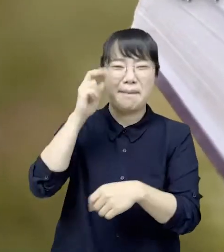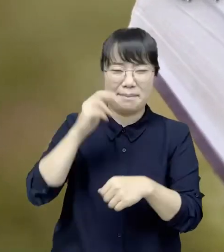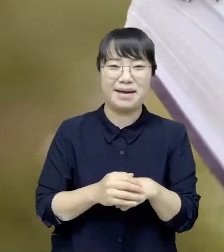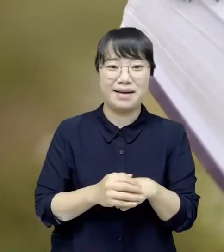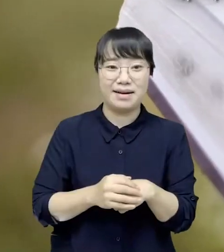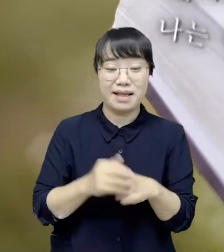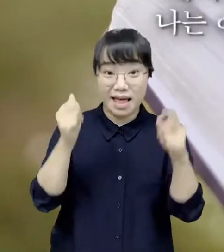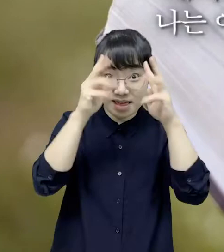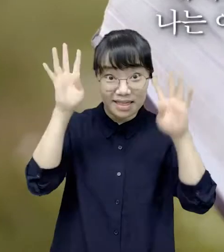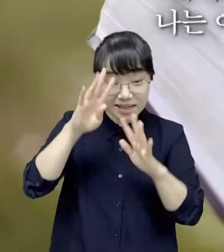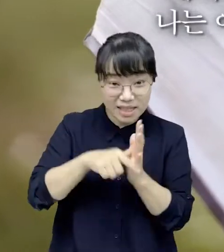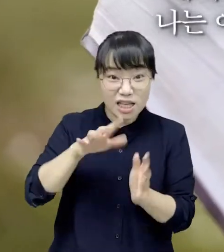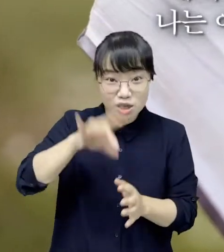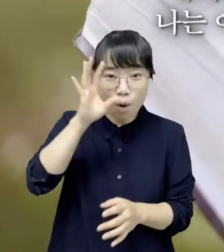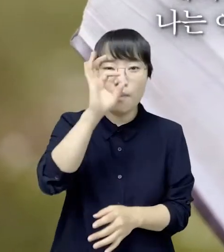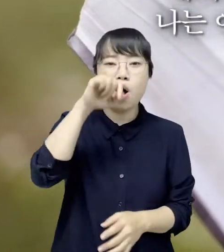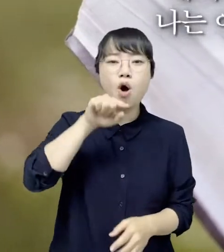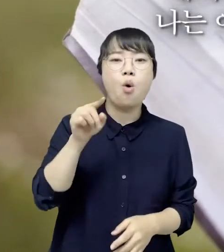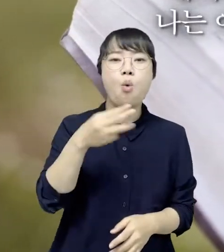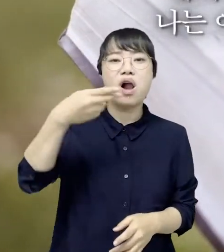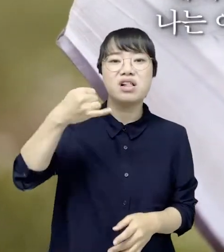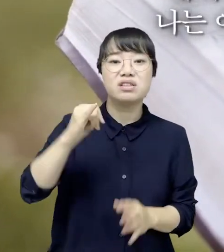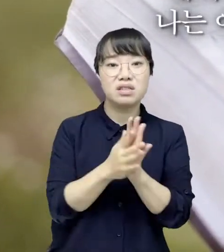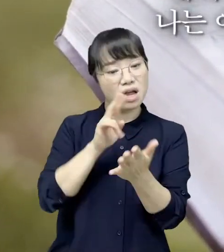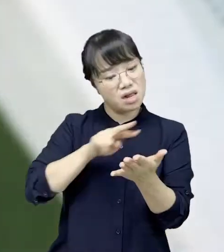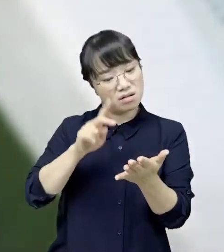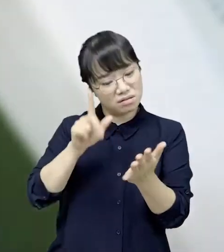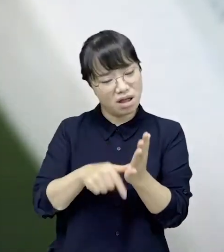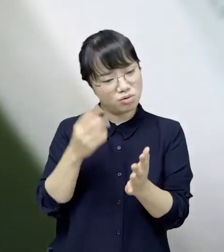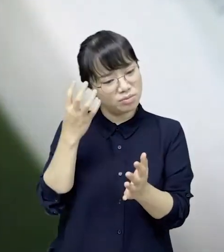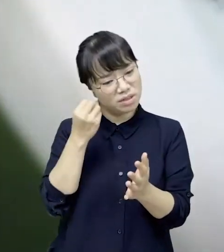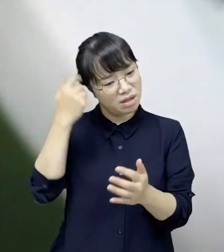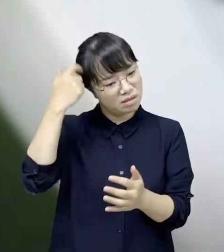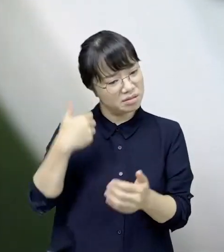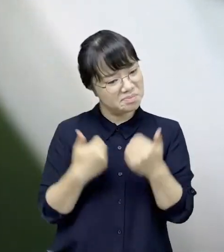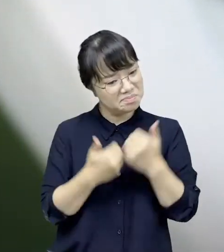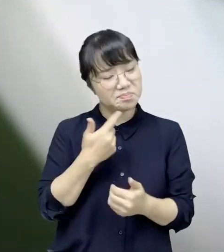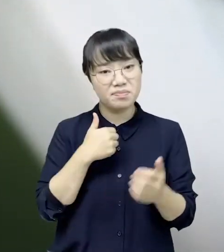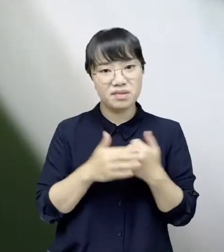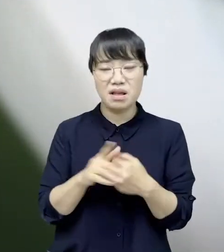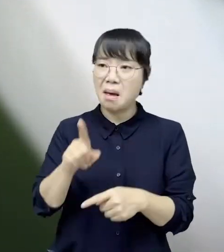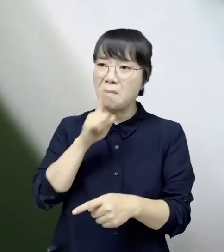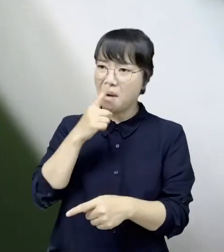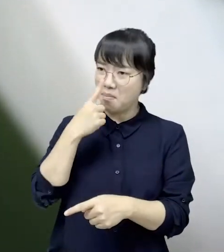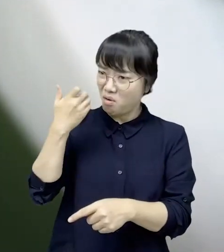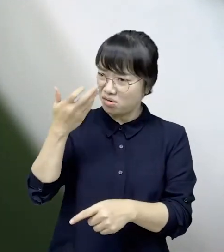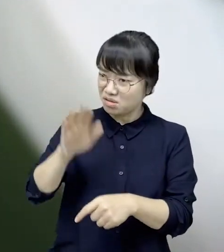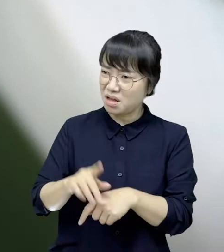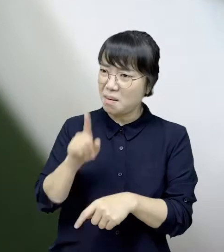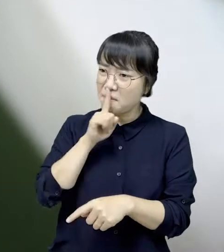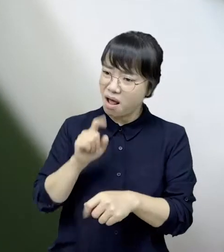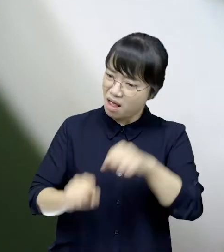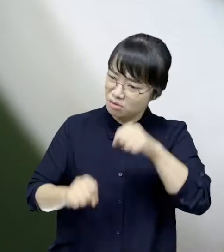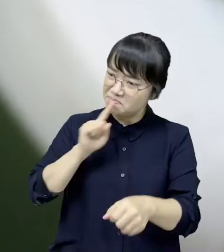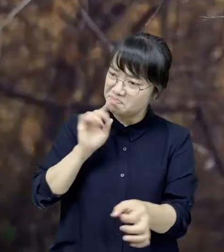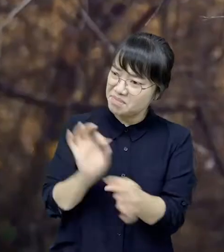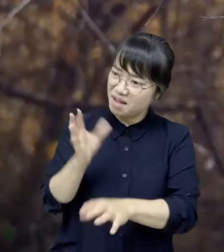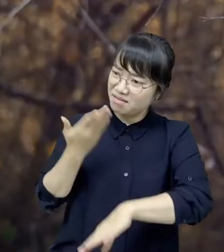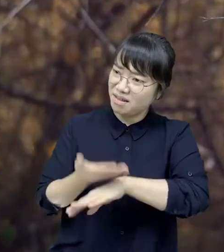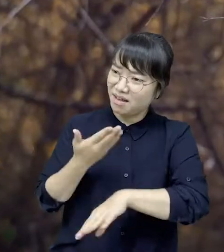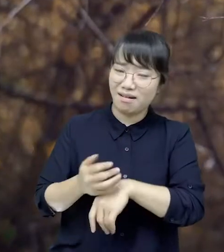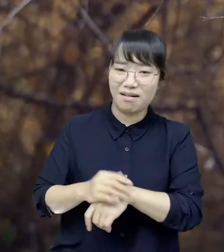처음 월든을 읽었을 때 나는 이런 이상함을 제일 먼저 느꼈다. 이 아저씨 말은 멋있게 하는데 앞뒤가 안